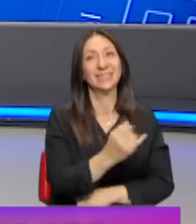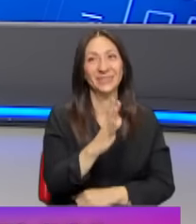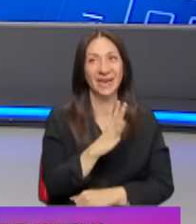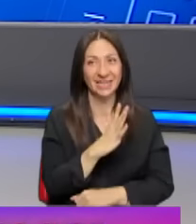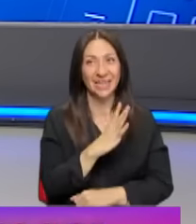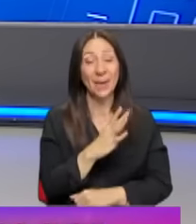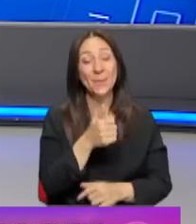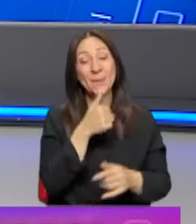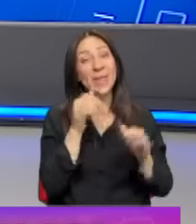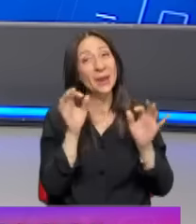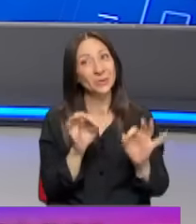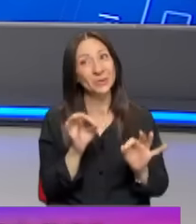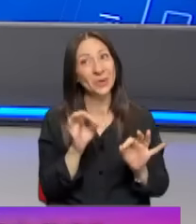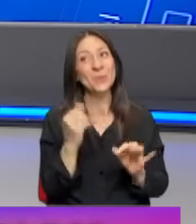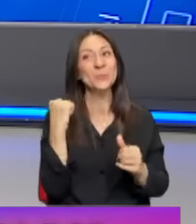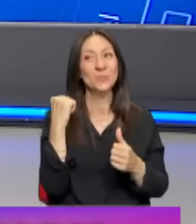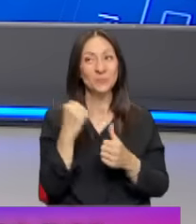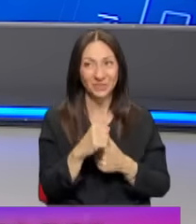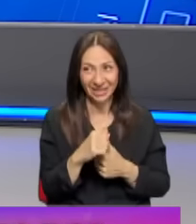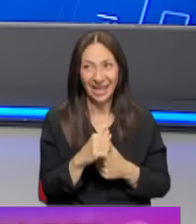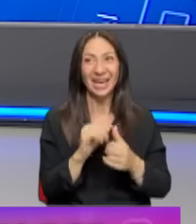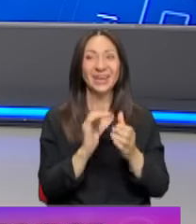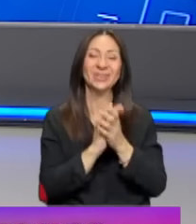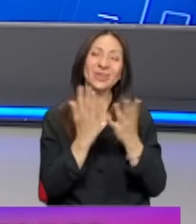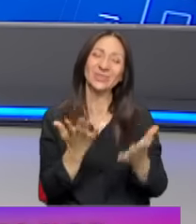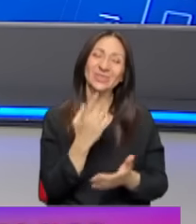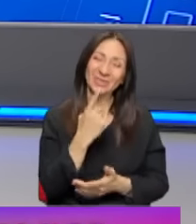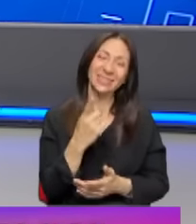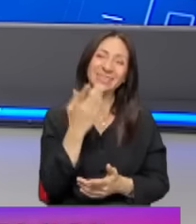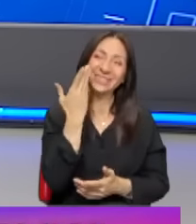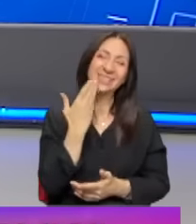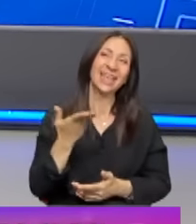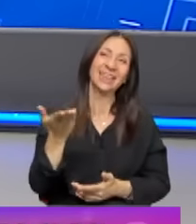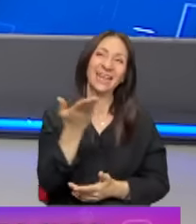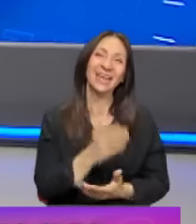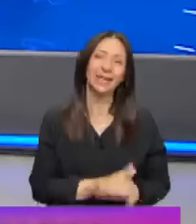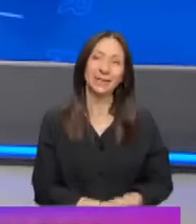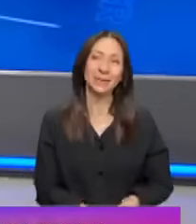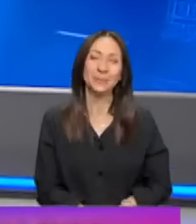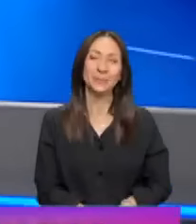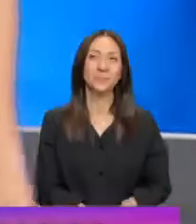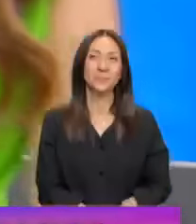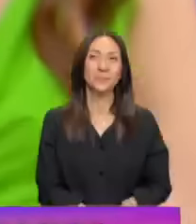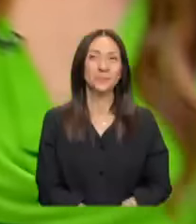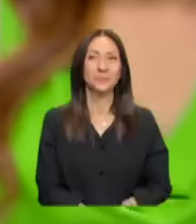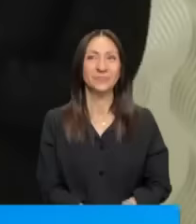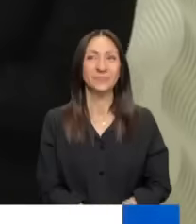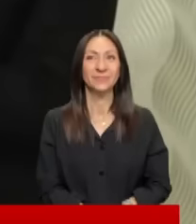vardı. Babalar Günü bir kez daha kutlu olsun diyelim ekran başındaki babalara.